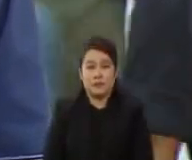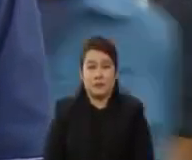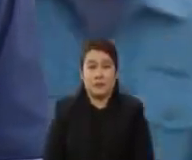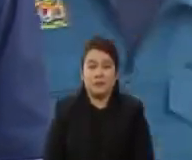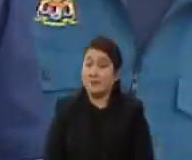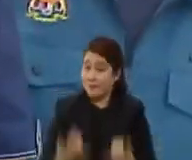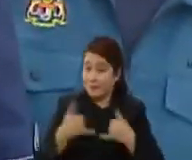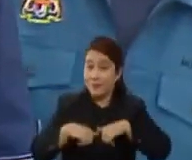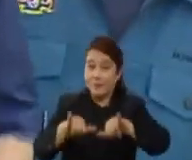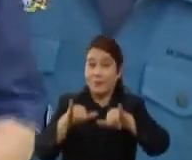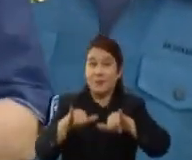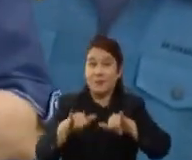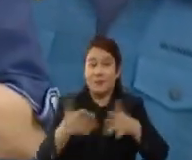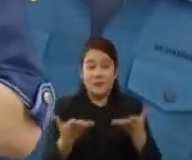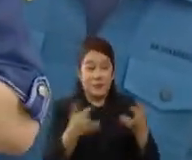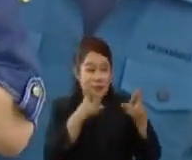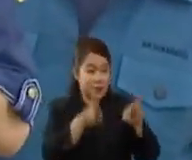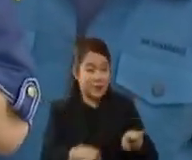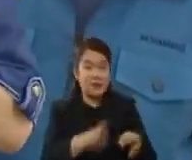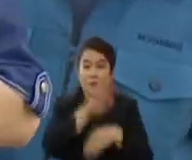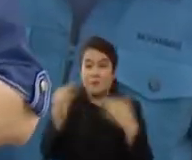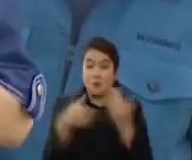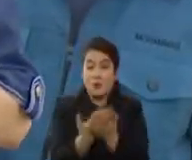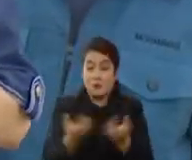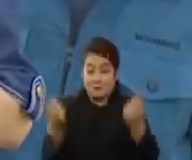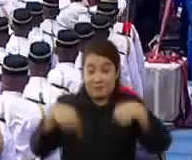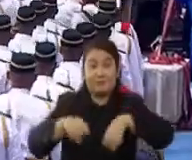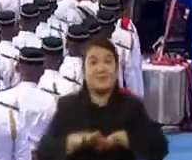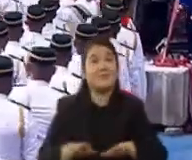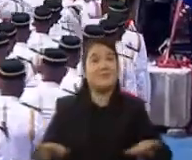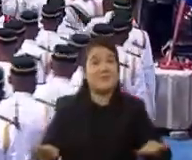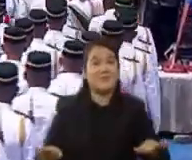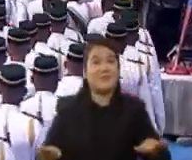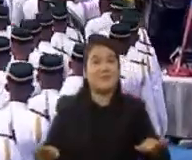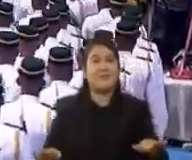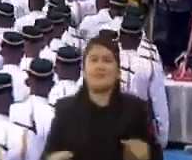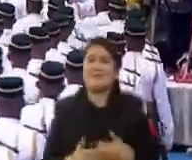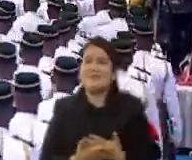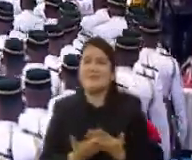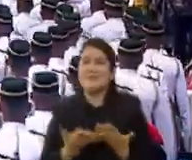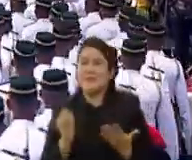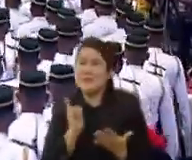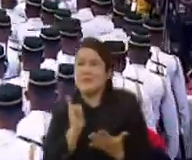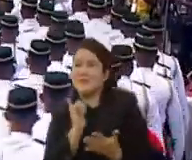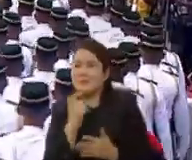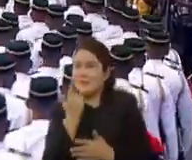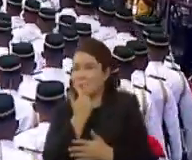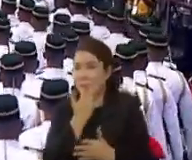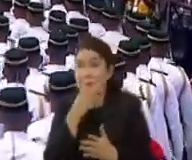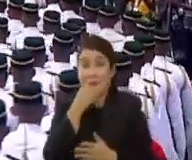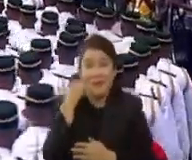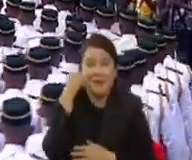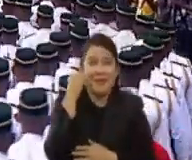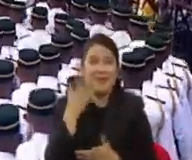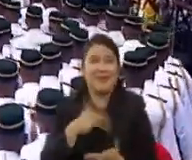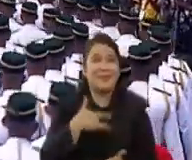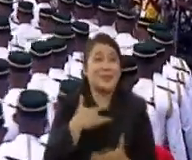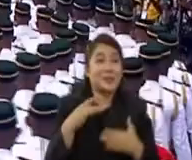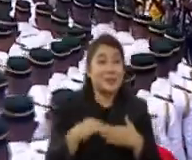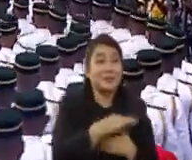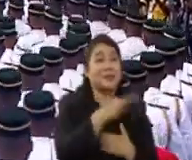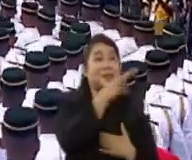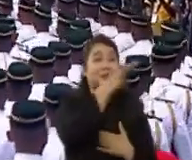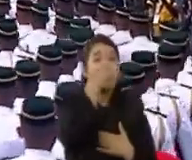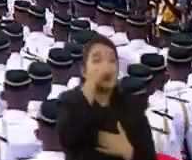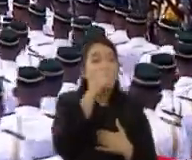Ya, masih lagi rakyat jelata yang hadir di Dataran Merdeka ini seakan-akan tidak mahu pulang. Masih lagi terasa semangatnya